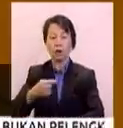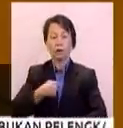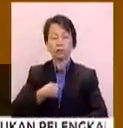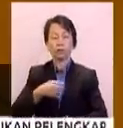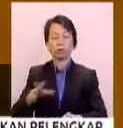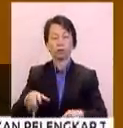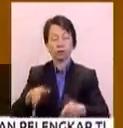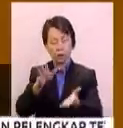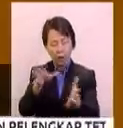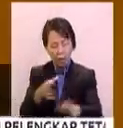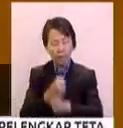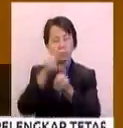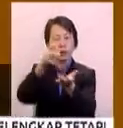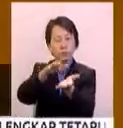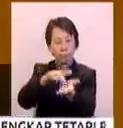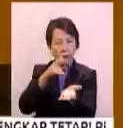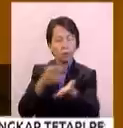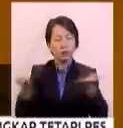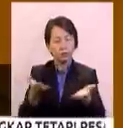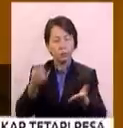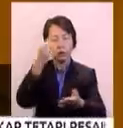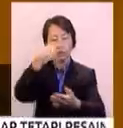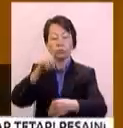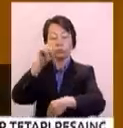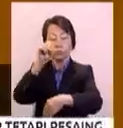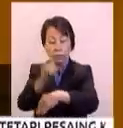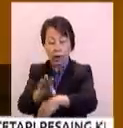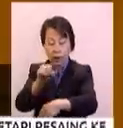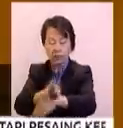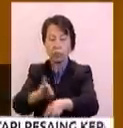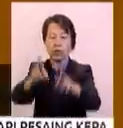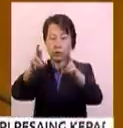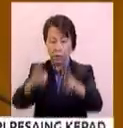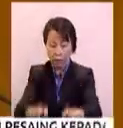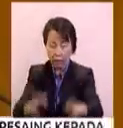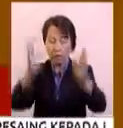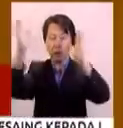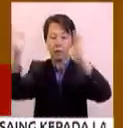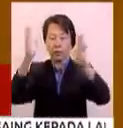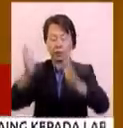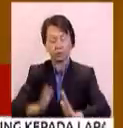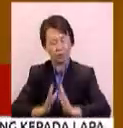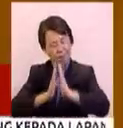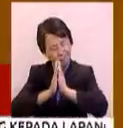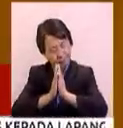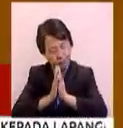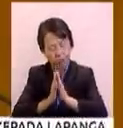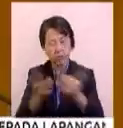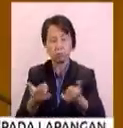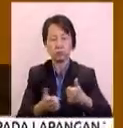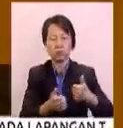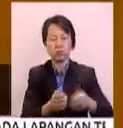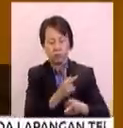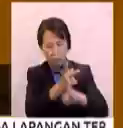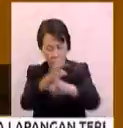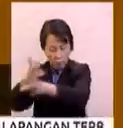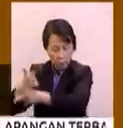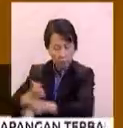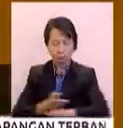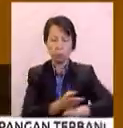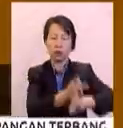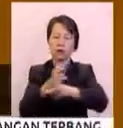kesempatan untuk menasihatkan rakyat Malaysia supaya sentiasa memelihara